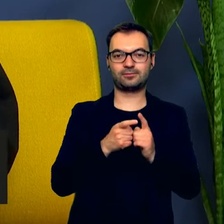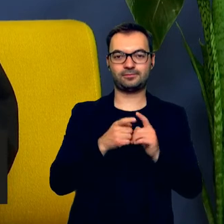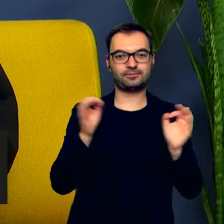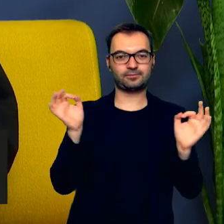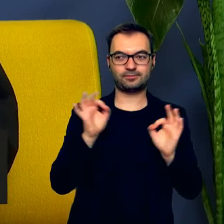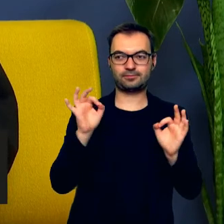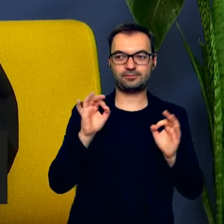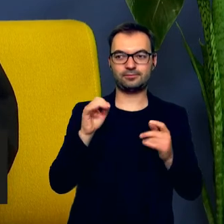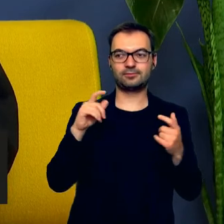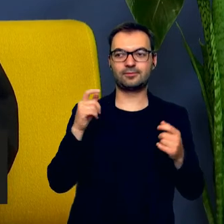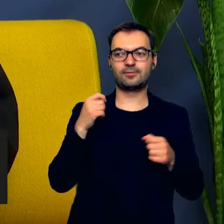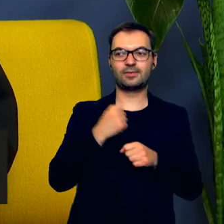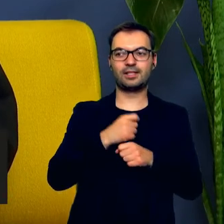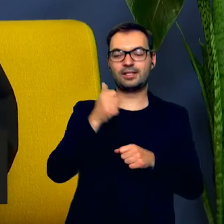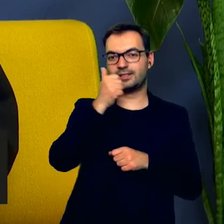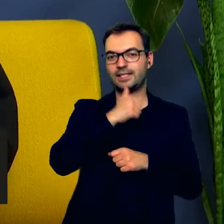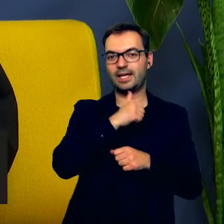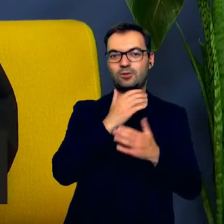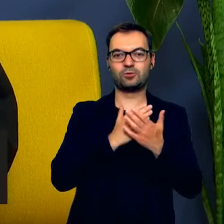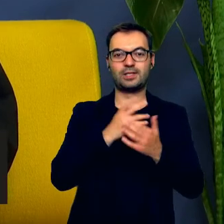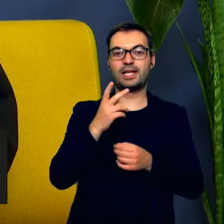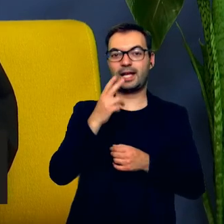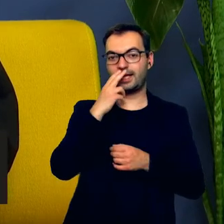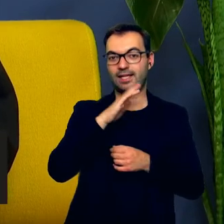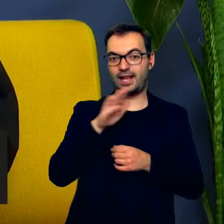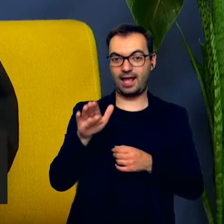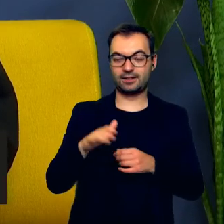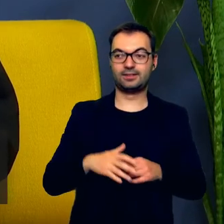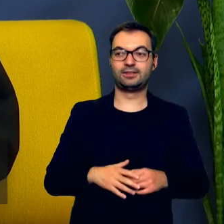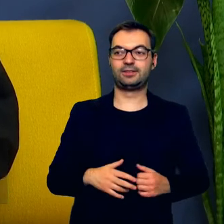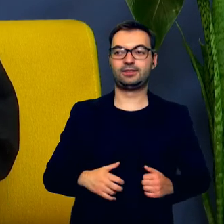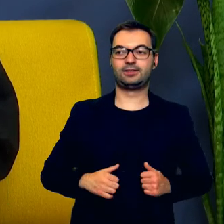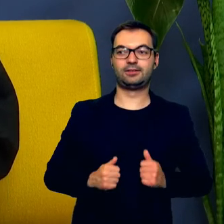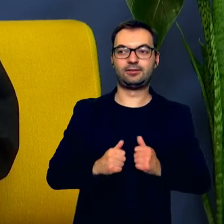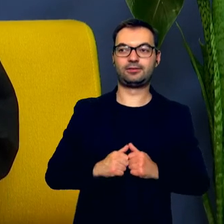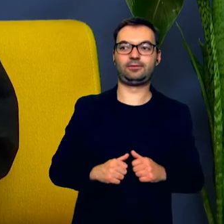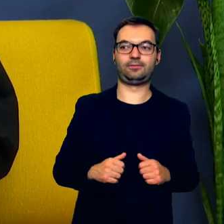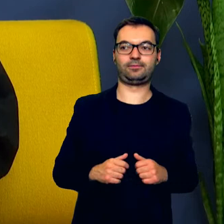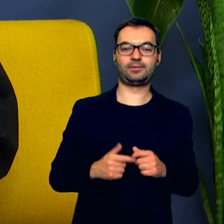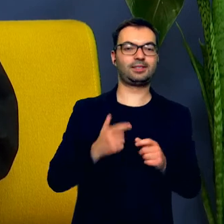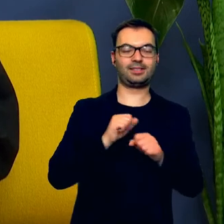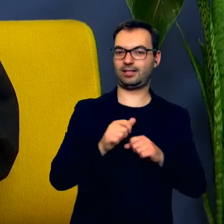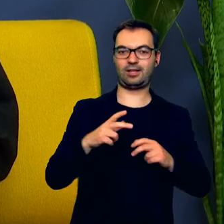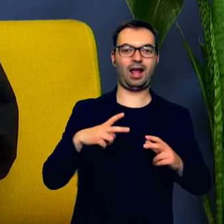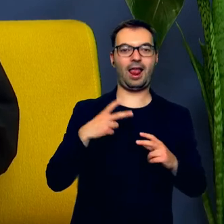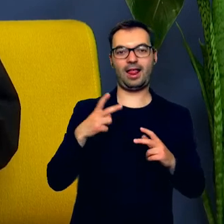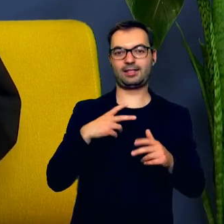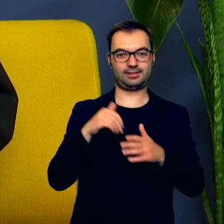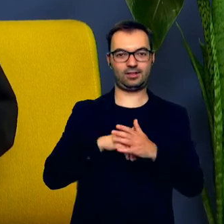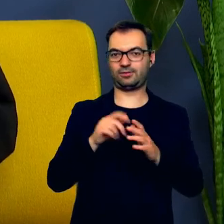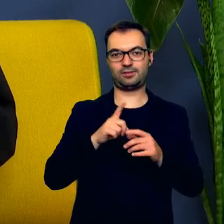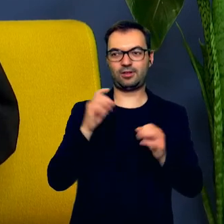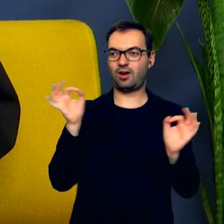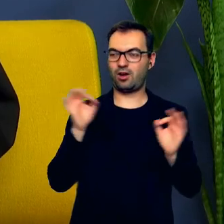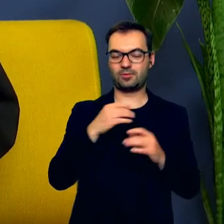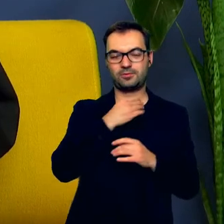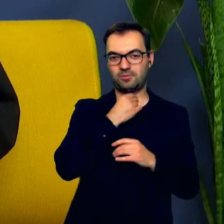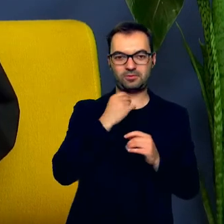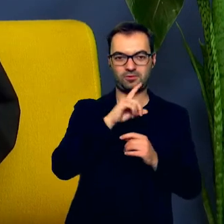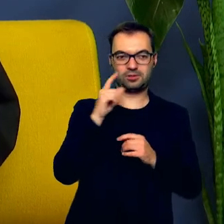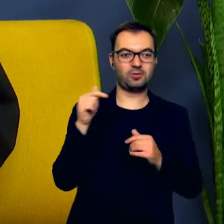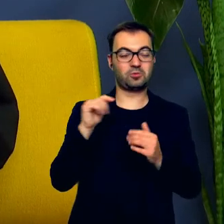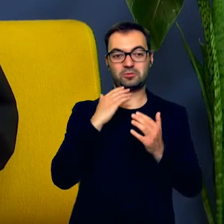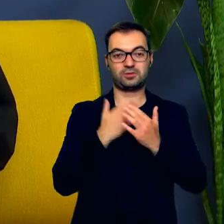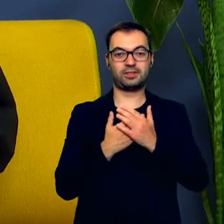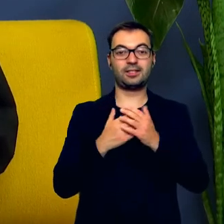z brutalnymi funkcjonariuszami tajnych służb hitlerowskich. I to naprawdę nie są eleganckie zachowania, tylko to są koszmarni ludzie.